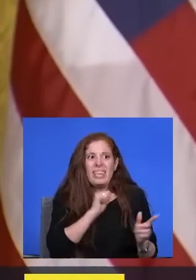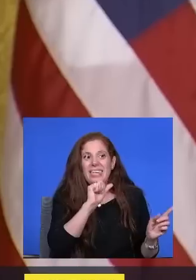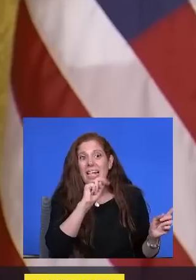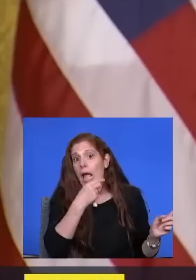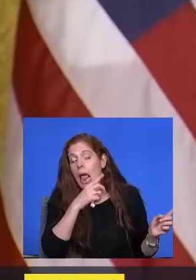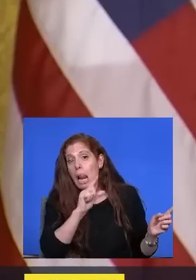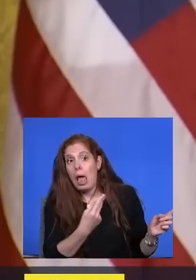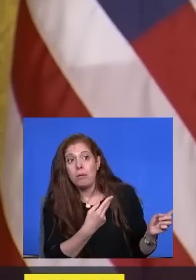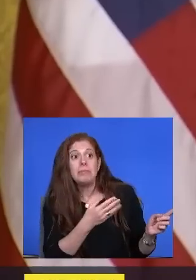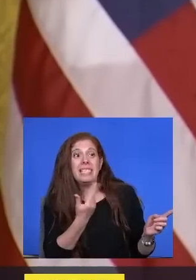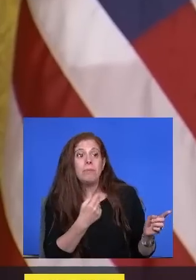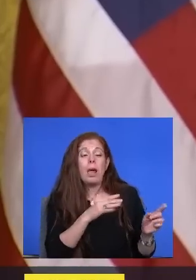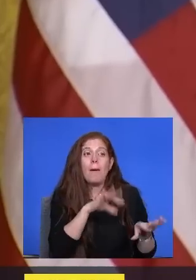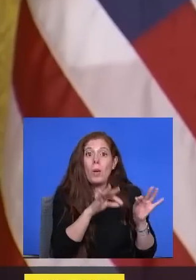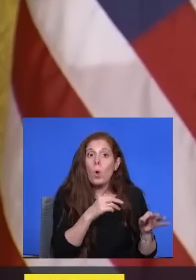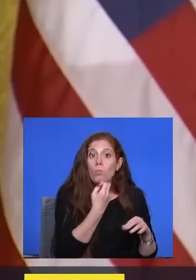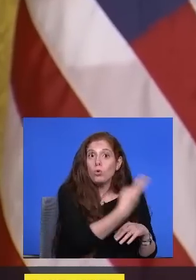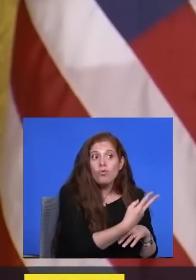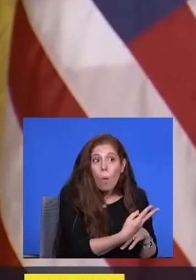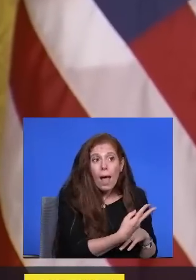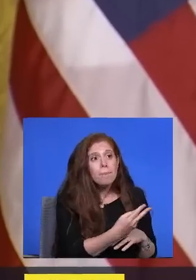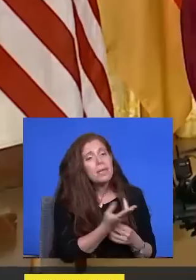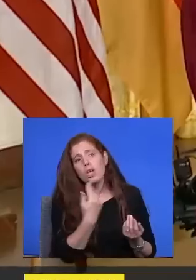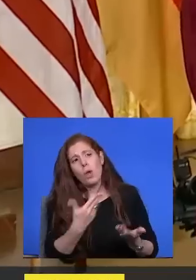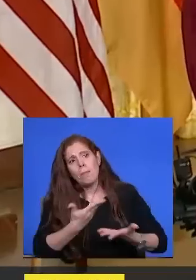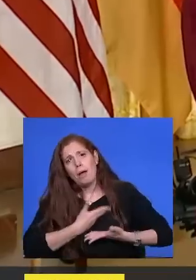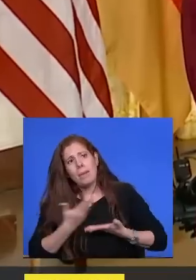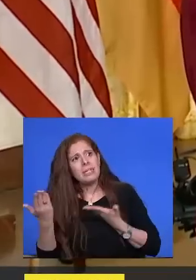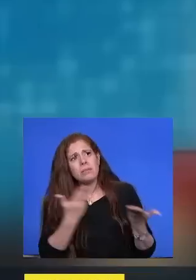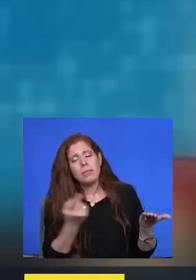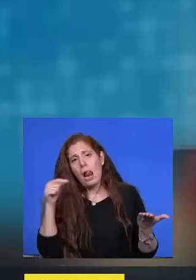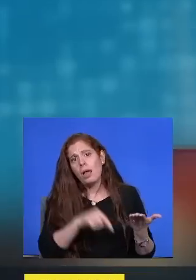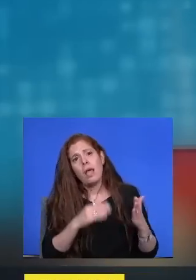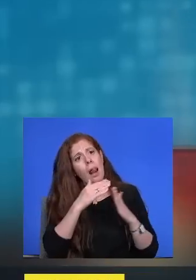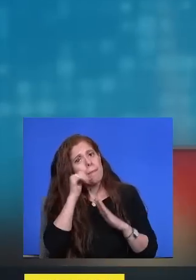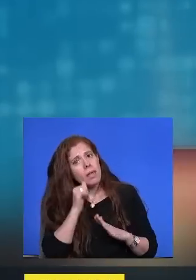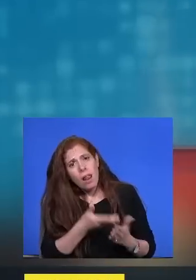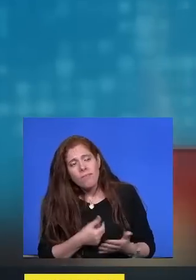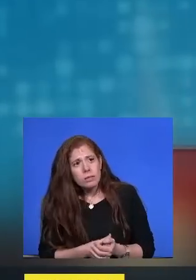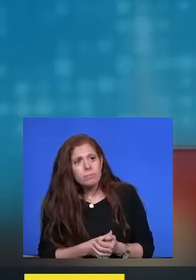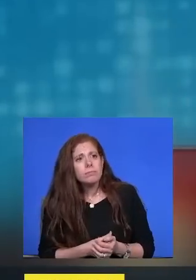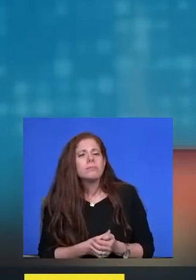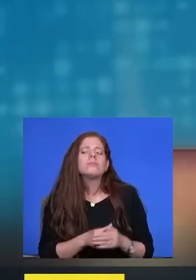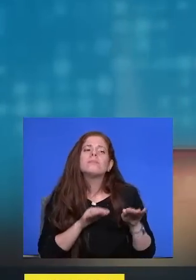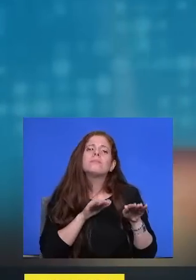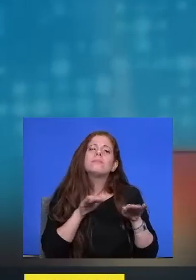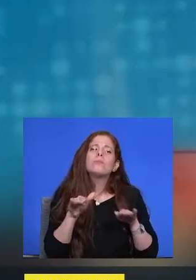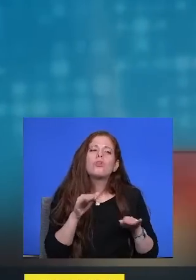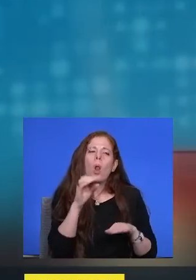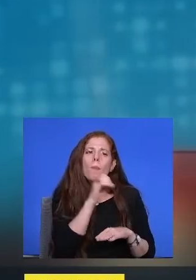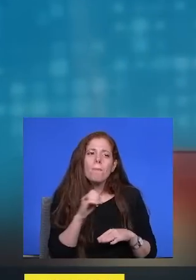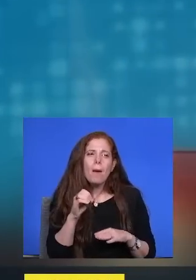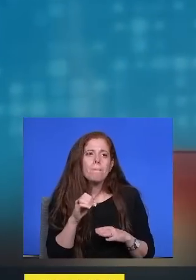2 weeks away from an election, she probably would not have received an invitation to the White House. The Obama administration is turning its back on our